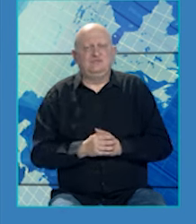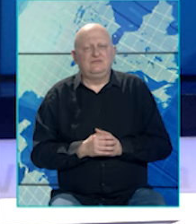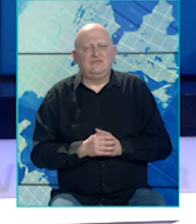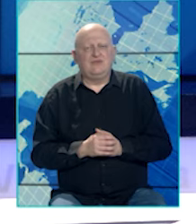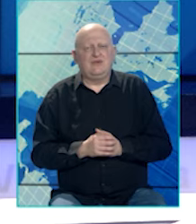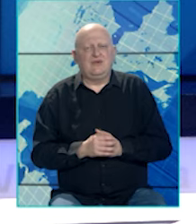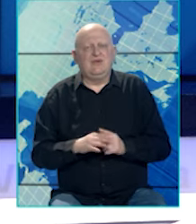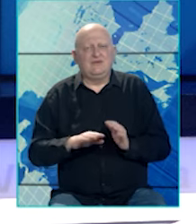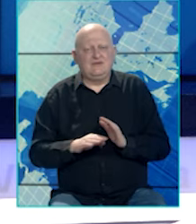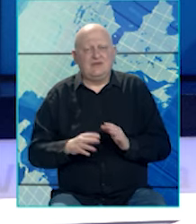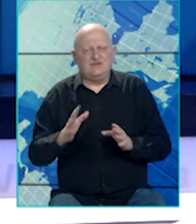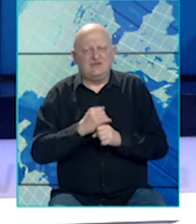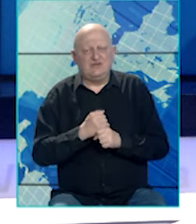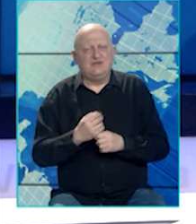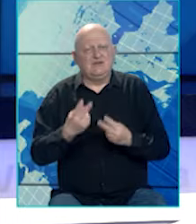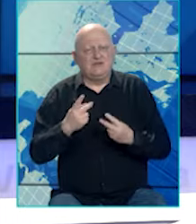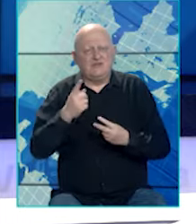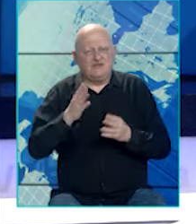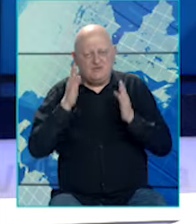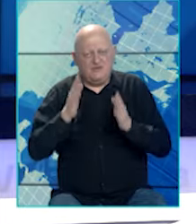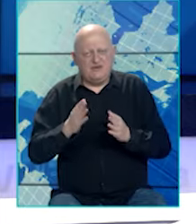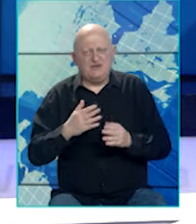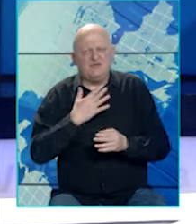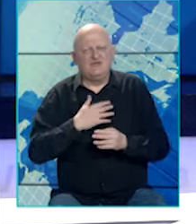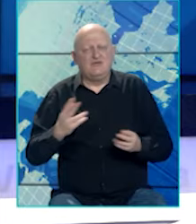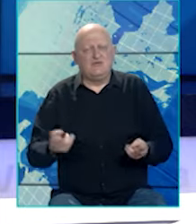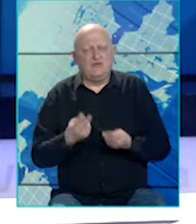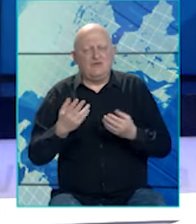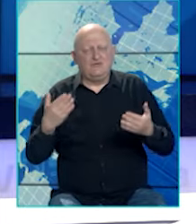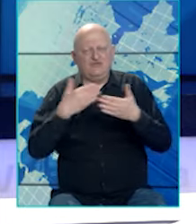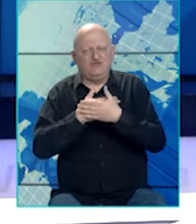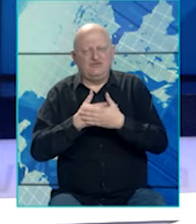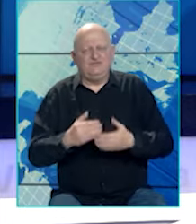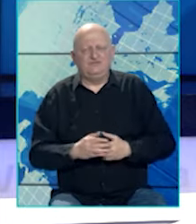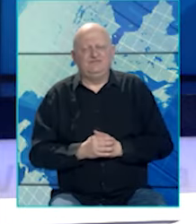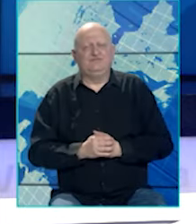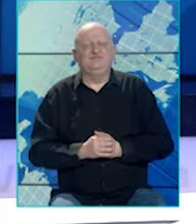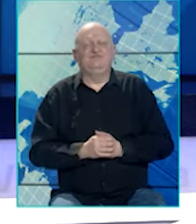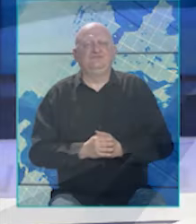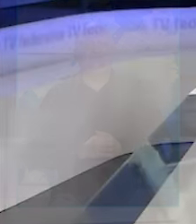Dnevnik je završen. Cijenimo vaše povjerenje. Želimo vam ugodnu noć.